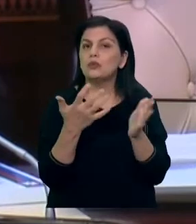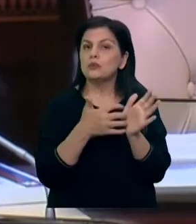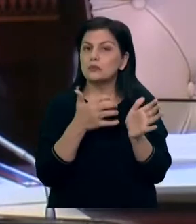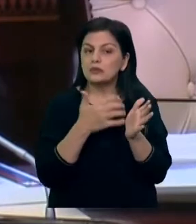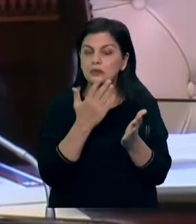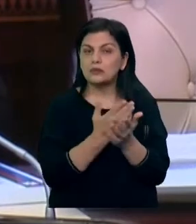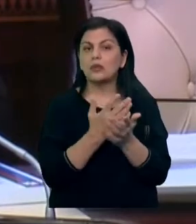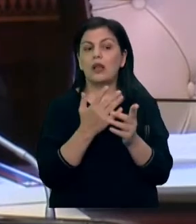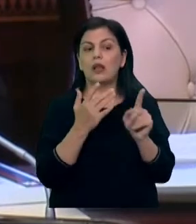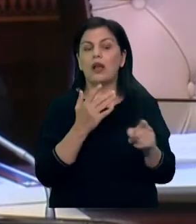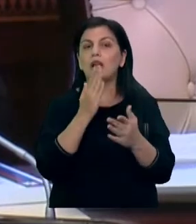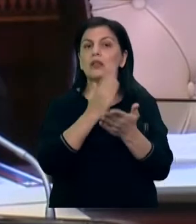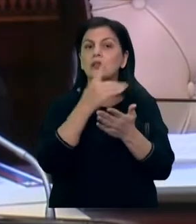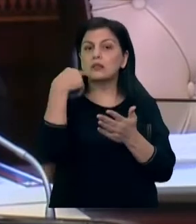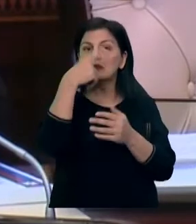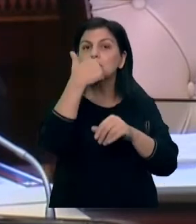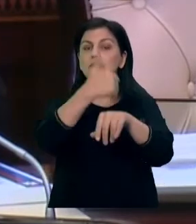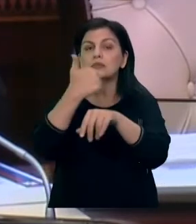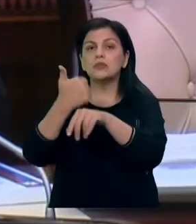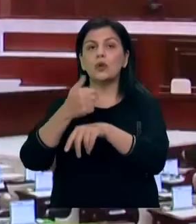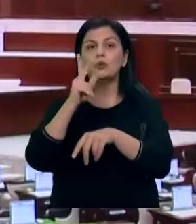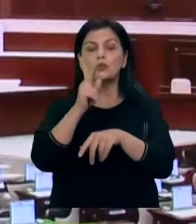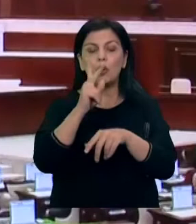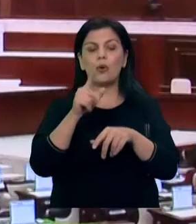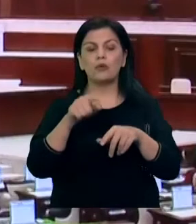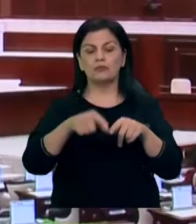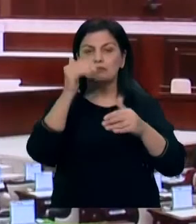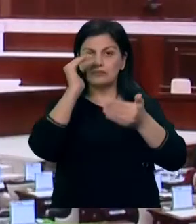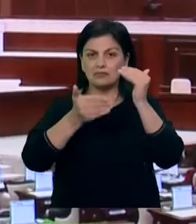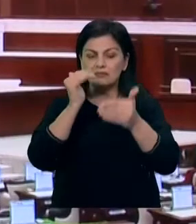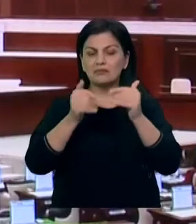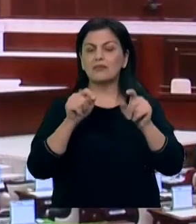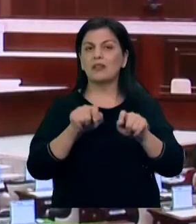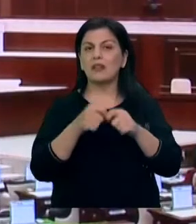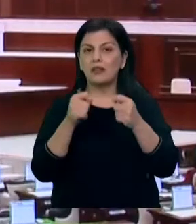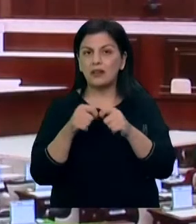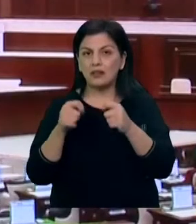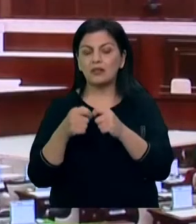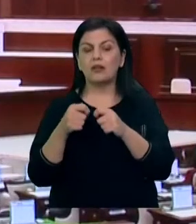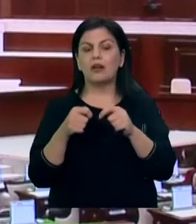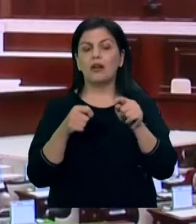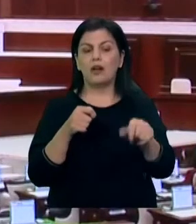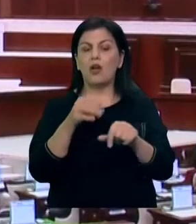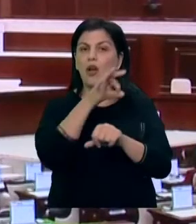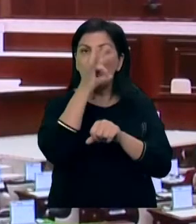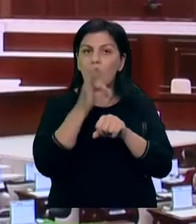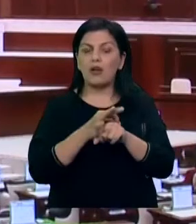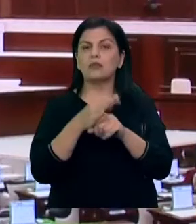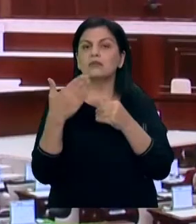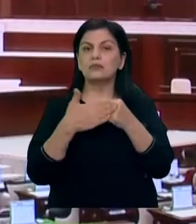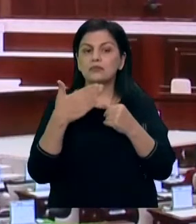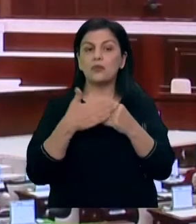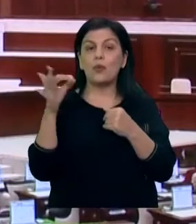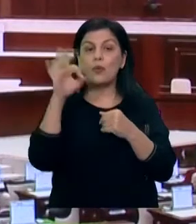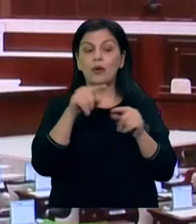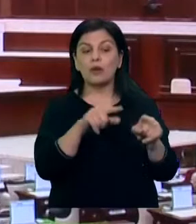tərəfindən pozulmuş hüquq və azadlıqlarla bağlı buna müran məsuliyyət daşıyan şəxslər barəsində intizam xarakterli